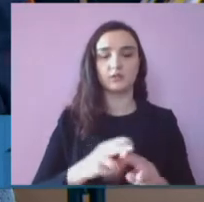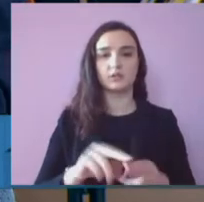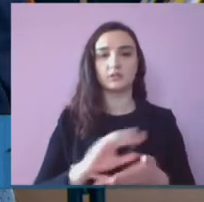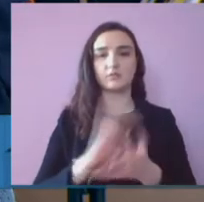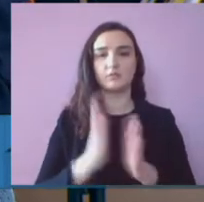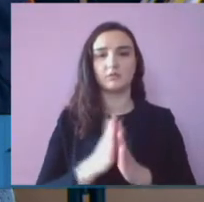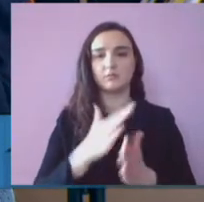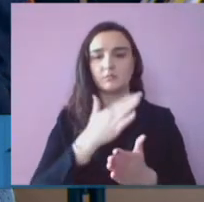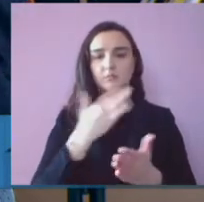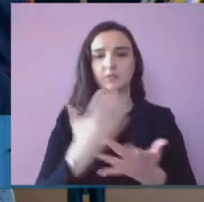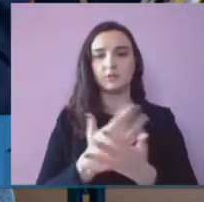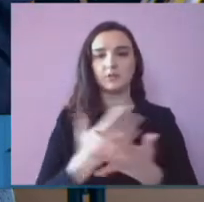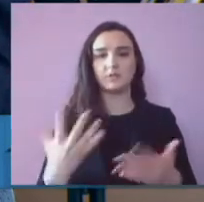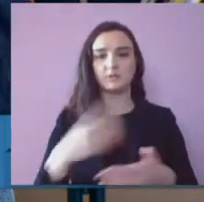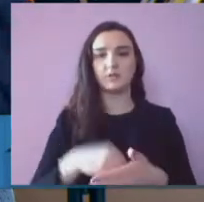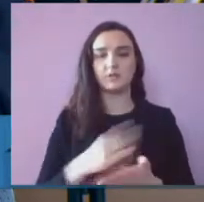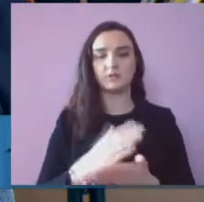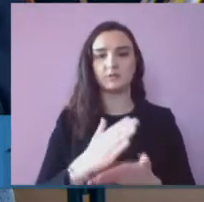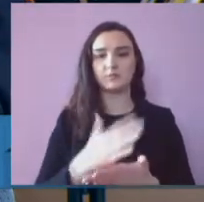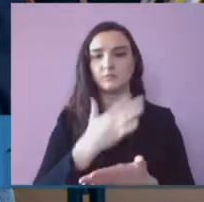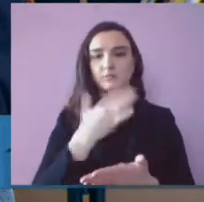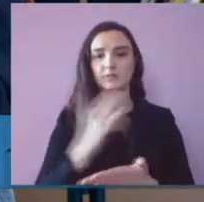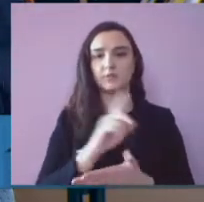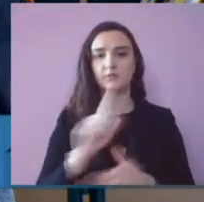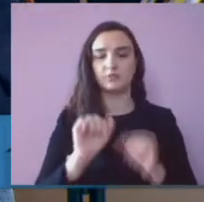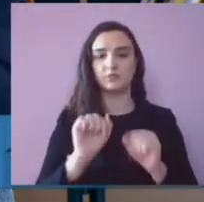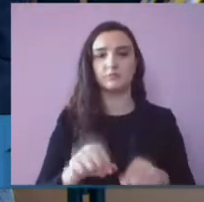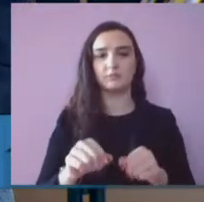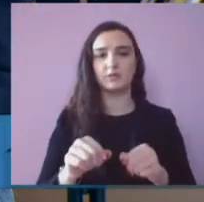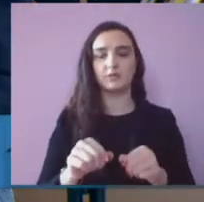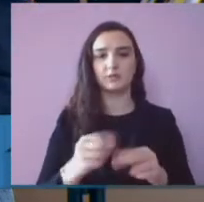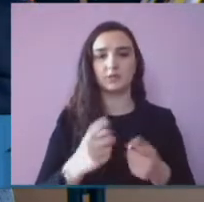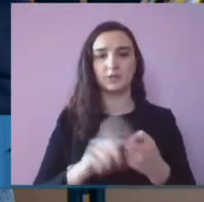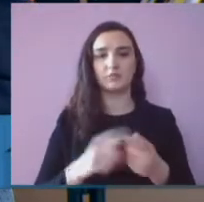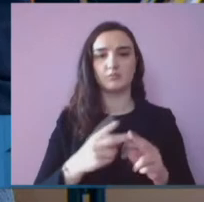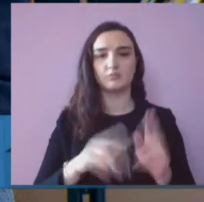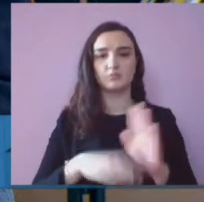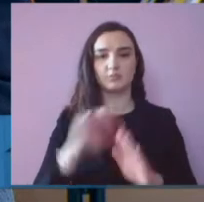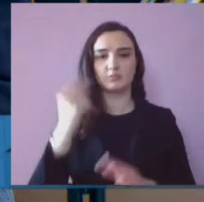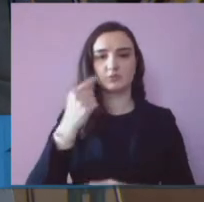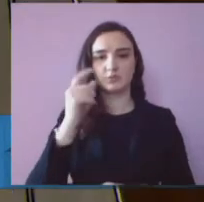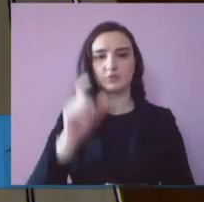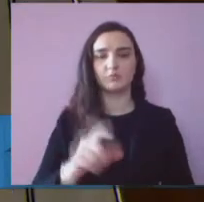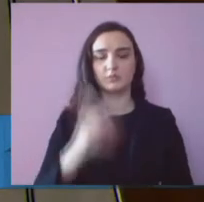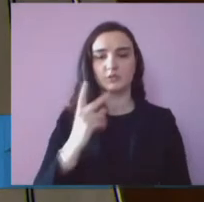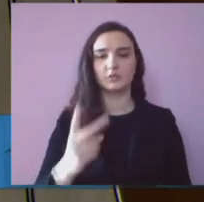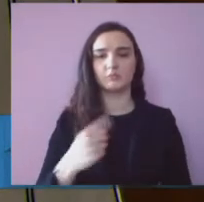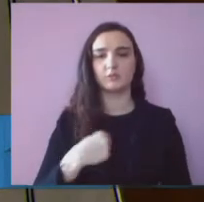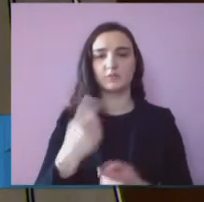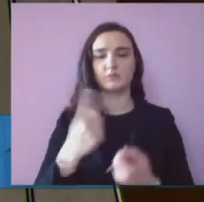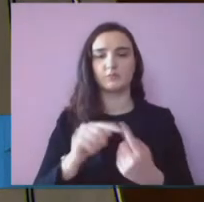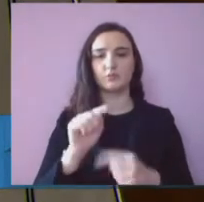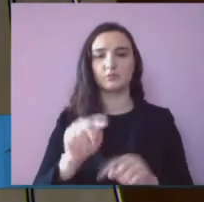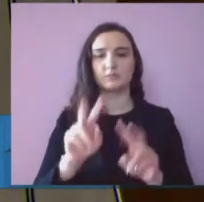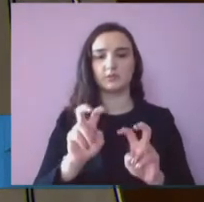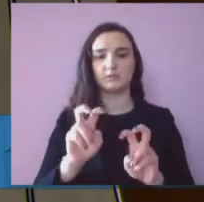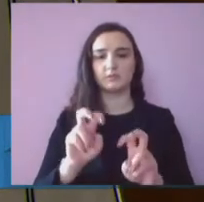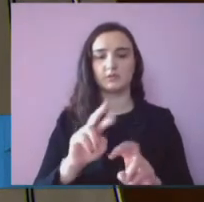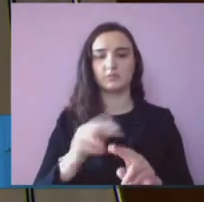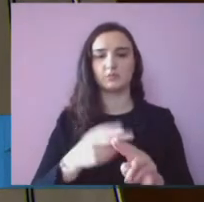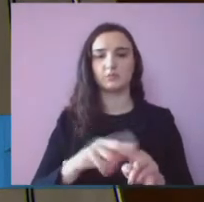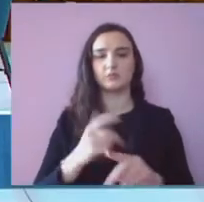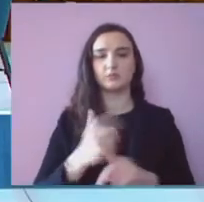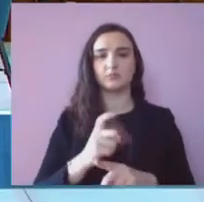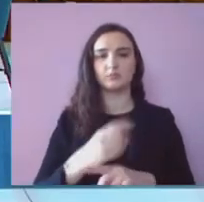მრავლის მომცველია, ბევრი რამე შეიძლება განისაზღვროს, ამიტომ ჯობია რომ ფსიქოლოგმა. მე დაუბრუნდების თემას, იმიტომ რომ ძალიან